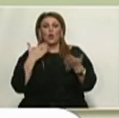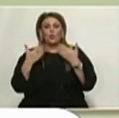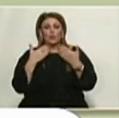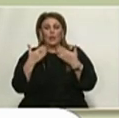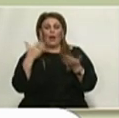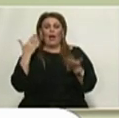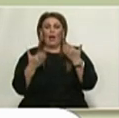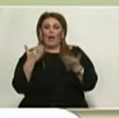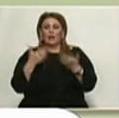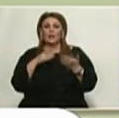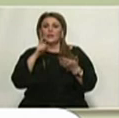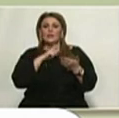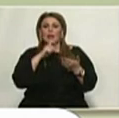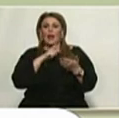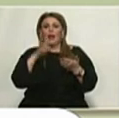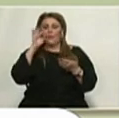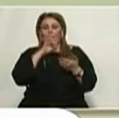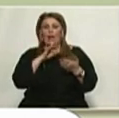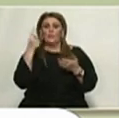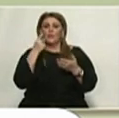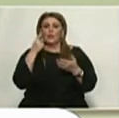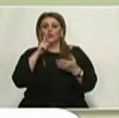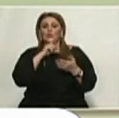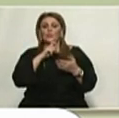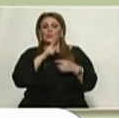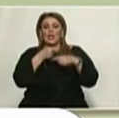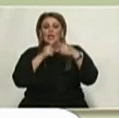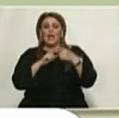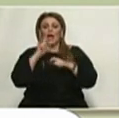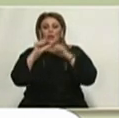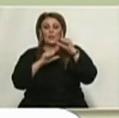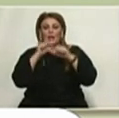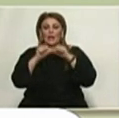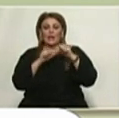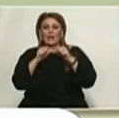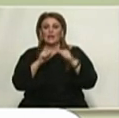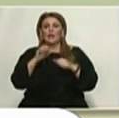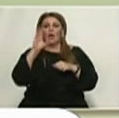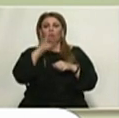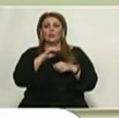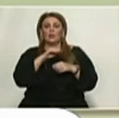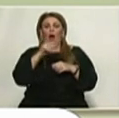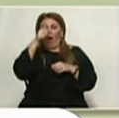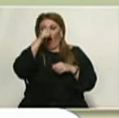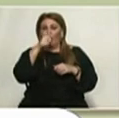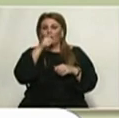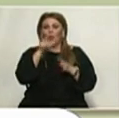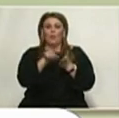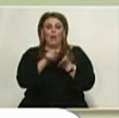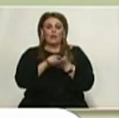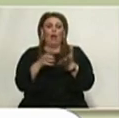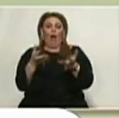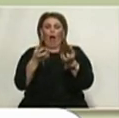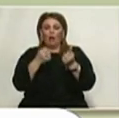Əgər həmin tələbələr birinci tədris ilinin birinci yarım illiyində vahid məbləğdə aylıq təqaüd